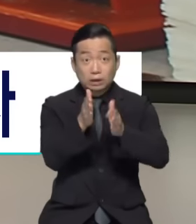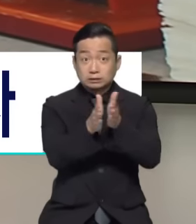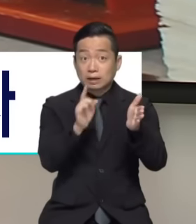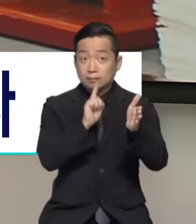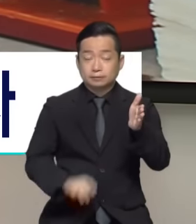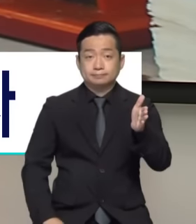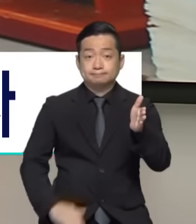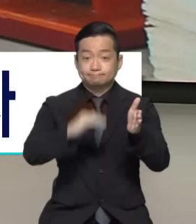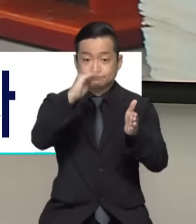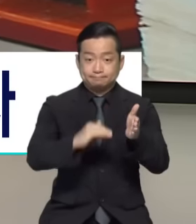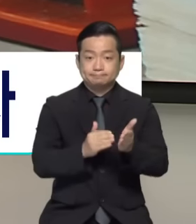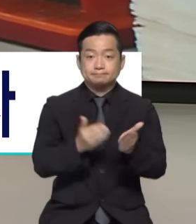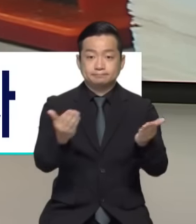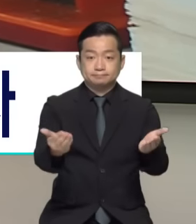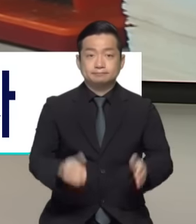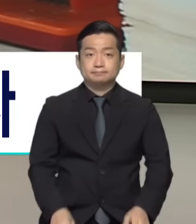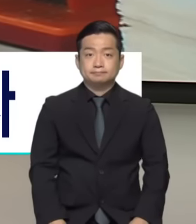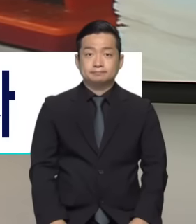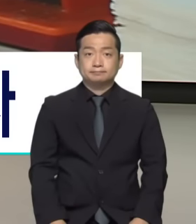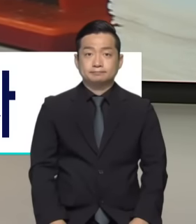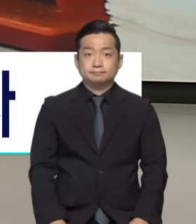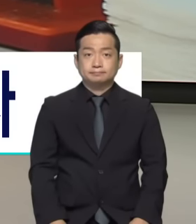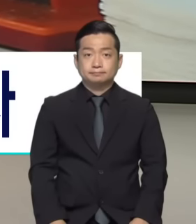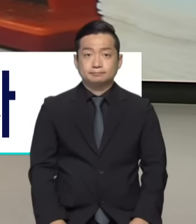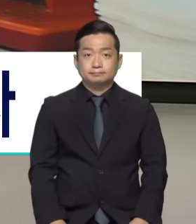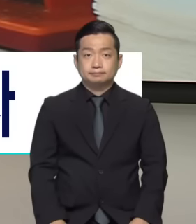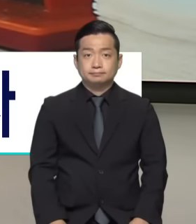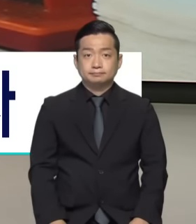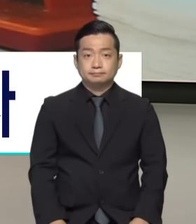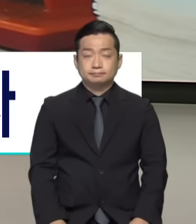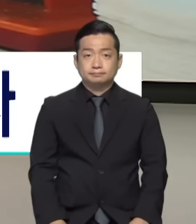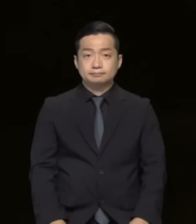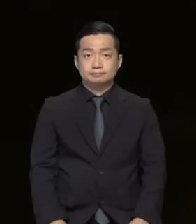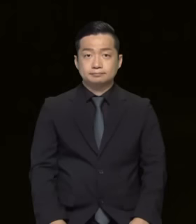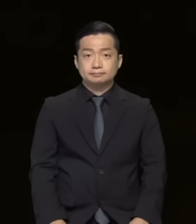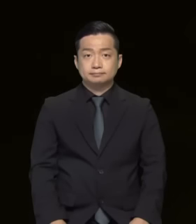걸로 확인됐습니다. 임태우 기자가 단독 보도합니다.